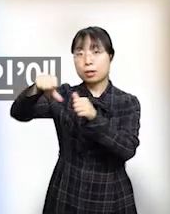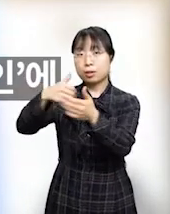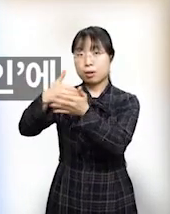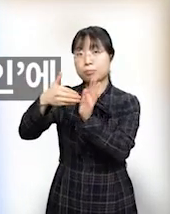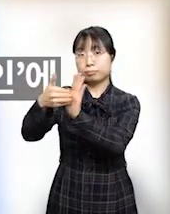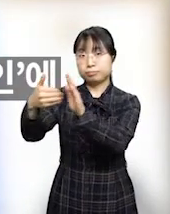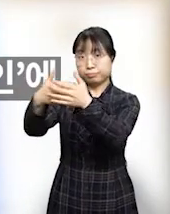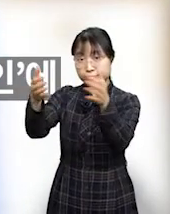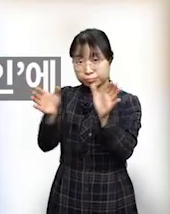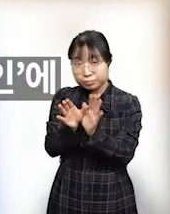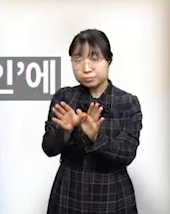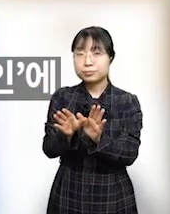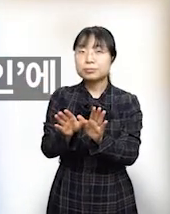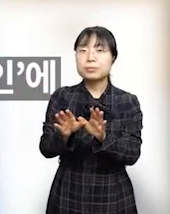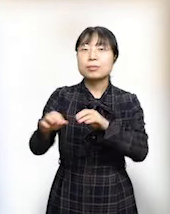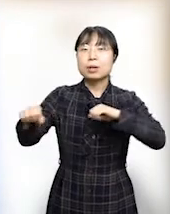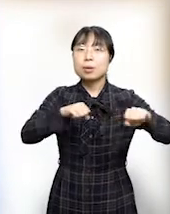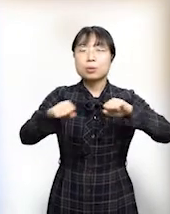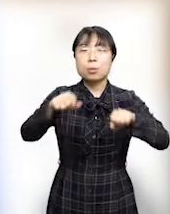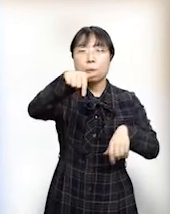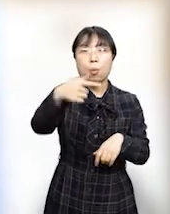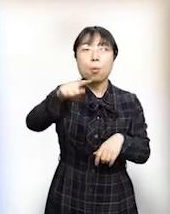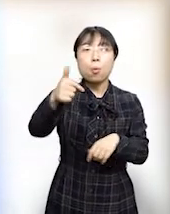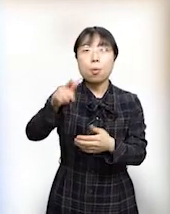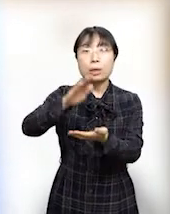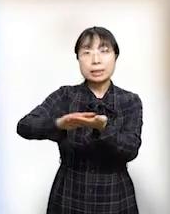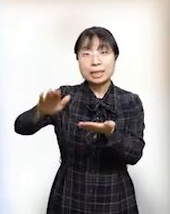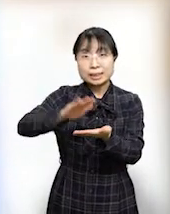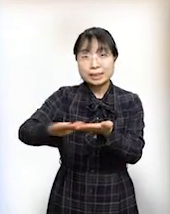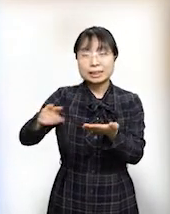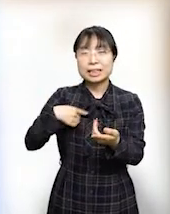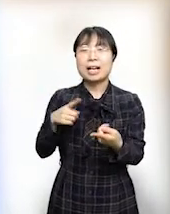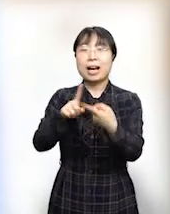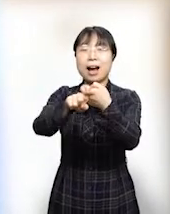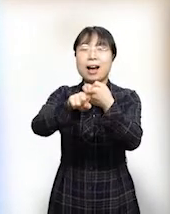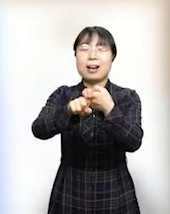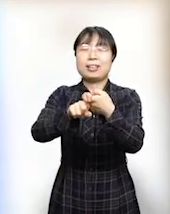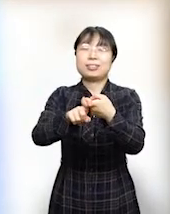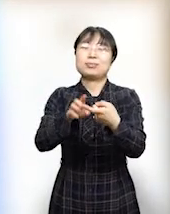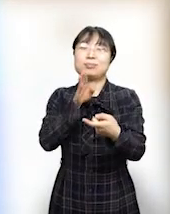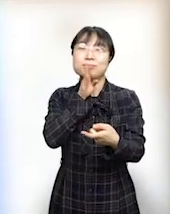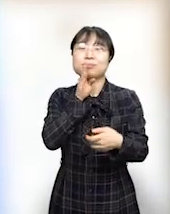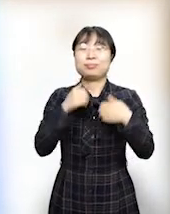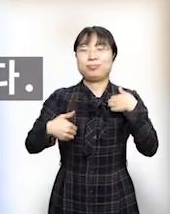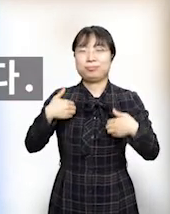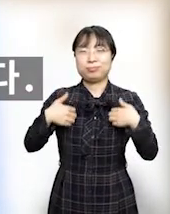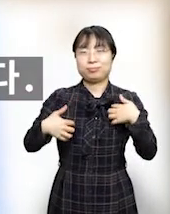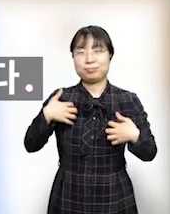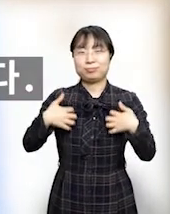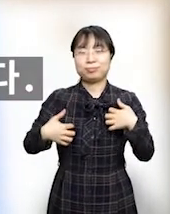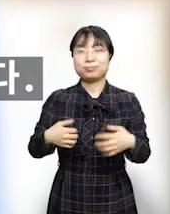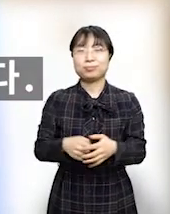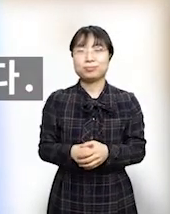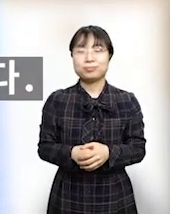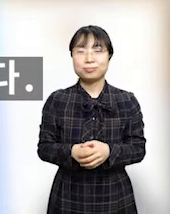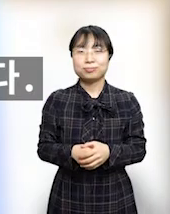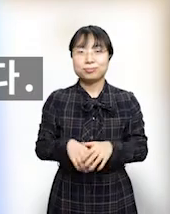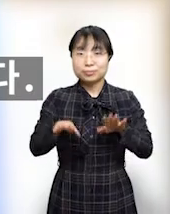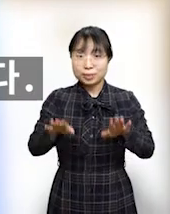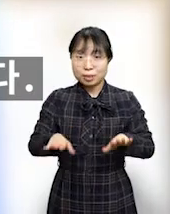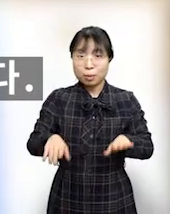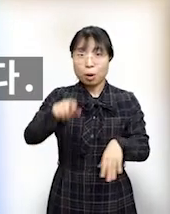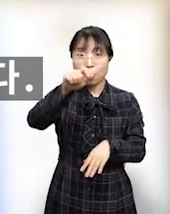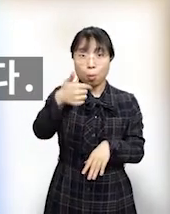릴레이 고고 챌린지 캠페인에 동참하게 된 것을 매우 뜻깊게 생각합니다. 그래서 저는 이번